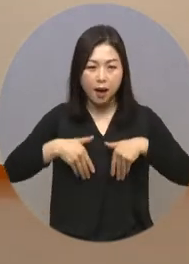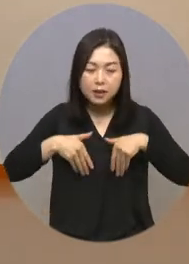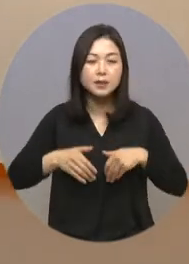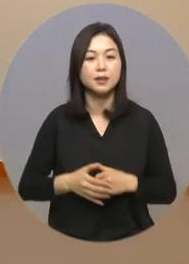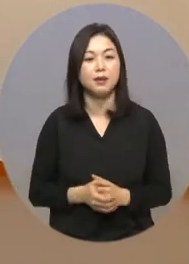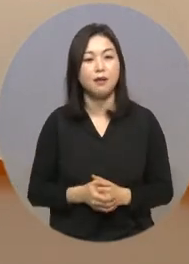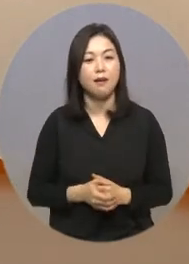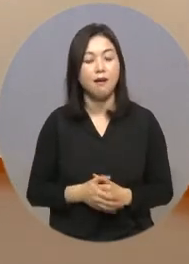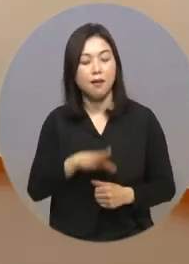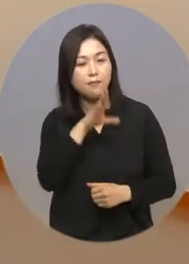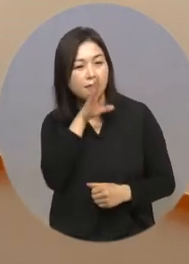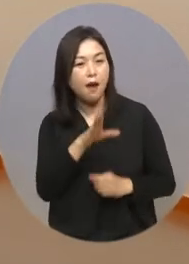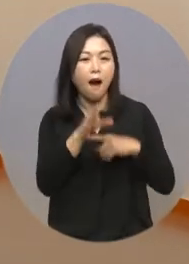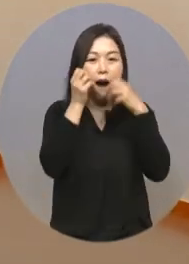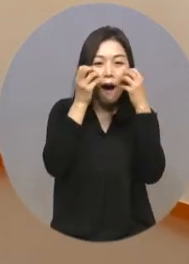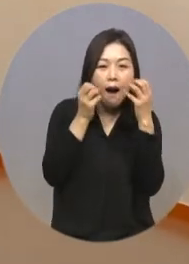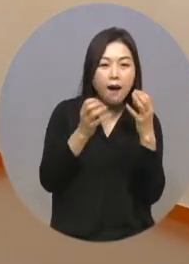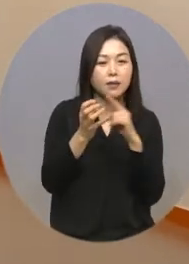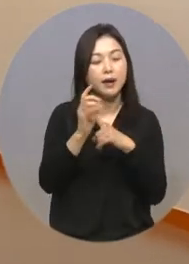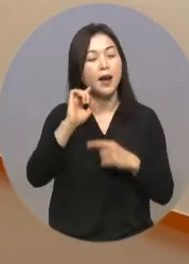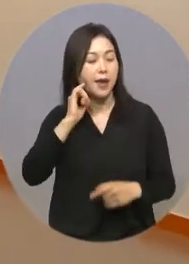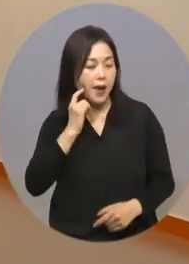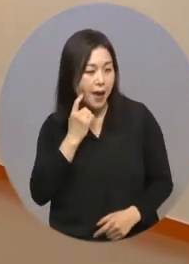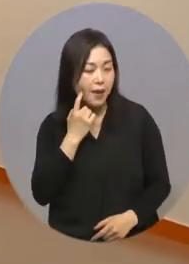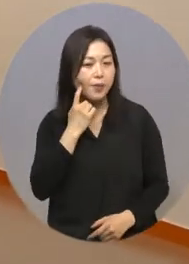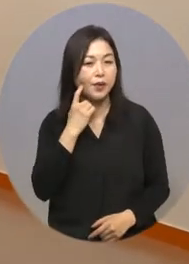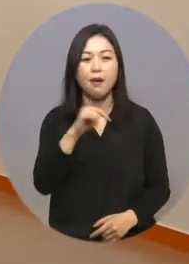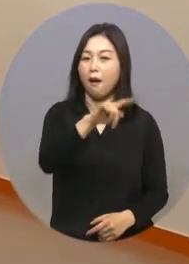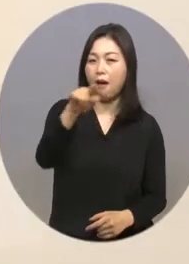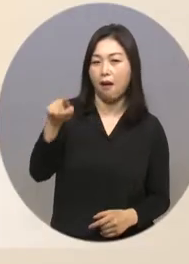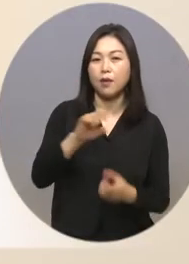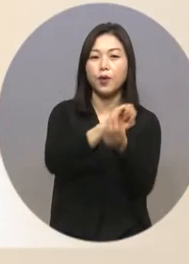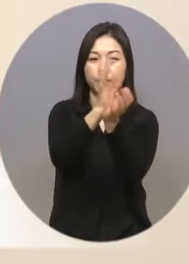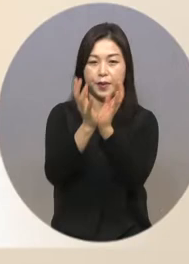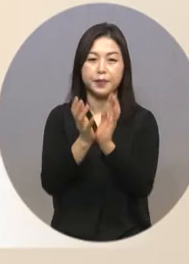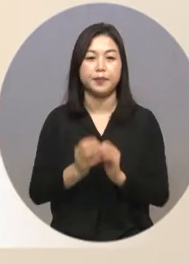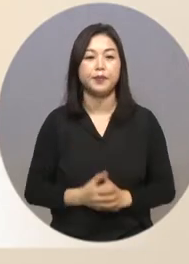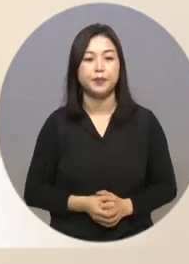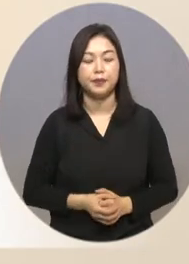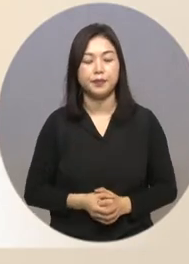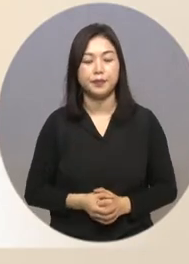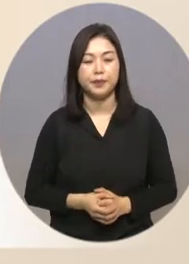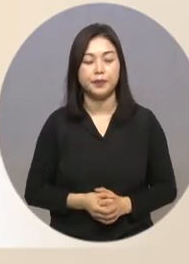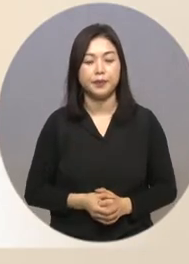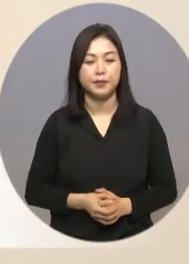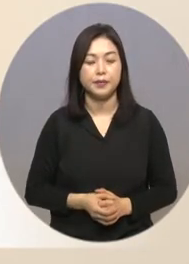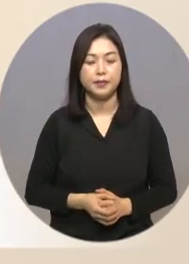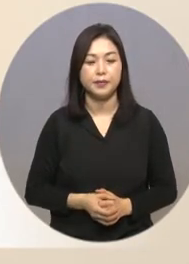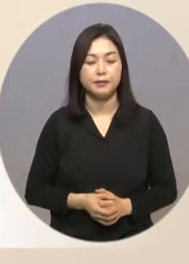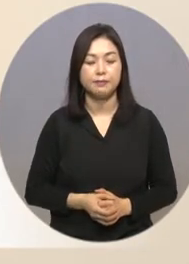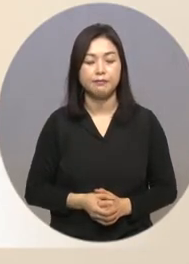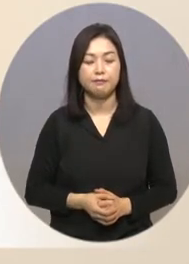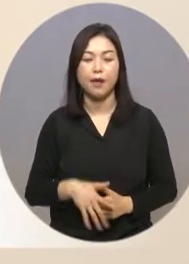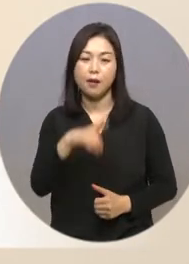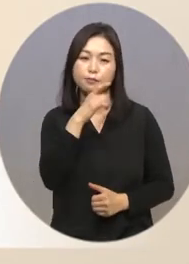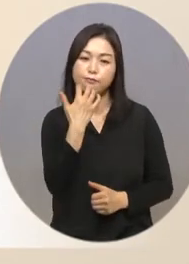하나 싱그럽고 아름답지 않은 해바라기가 없습니다. 수채화 위주로 작업을 하고